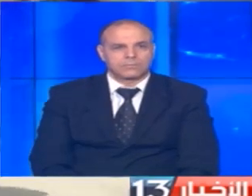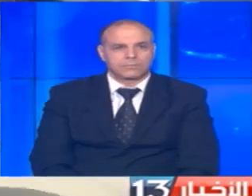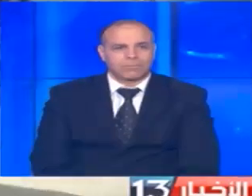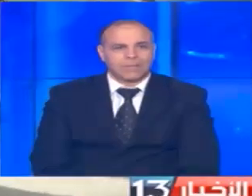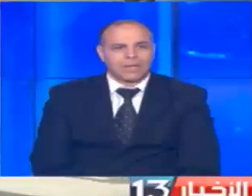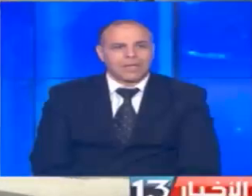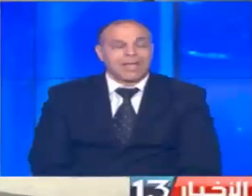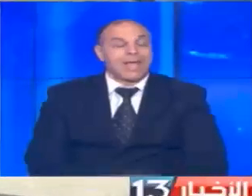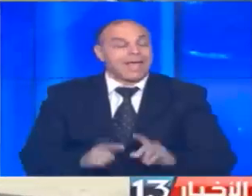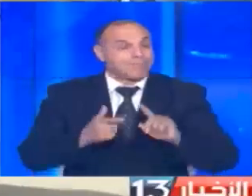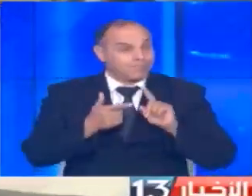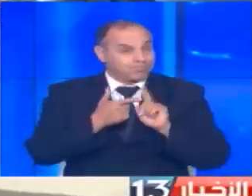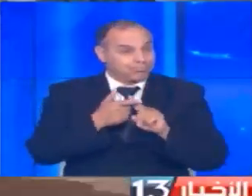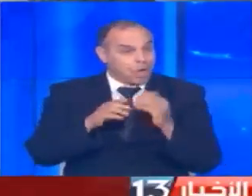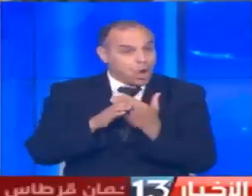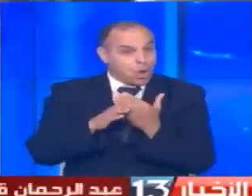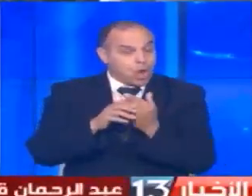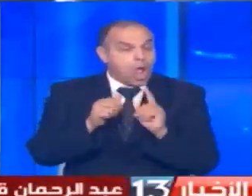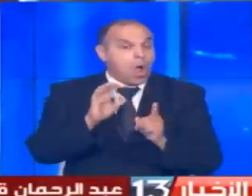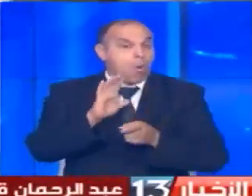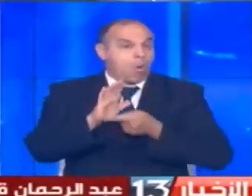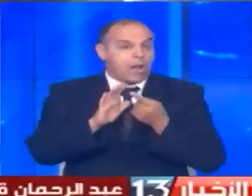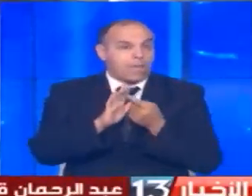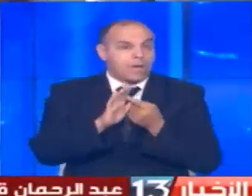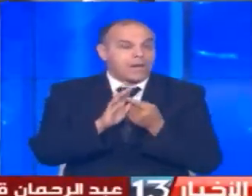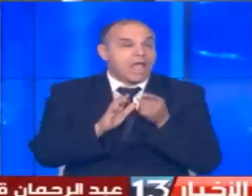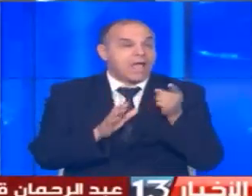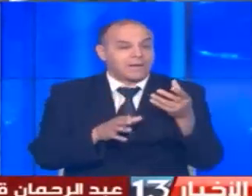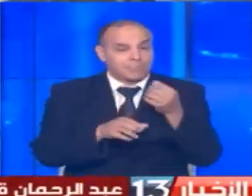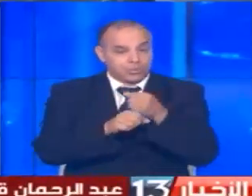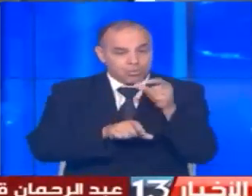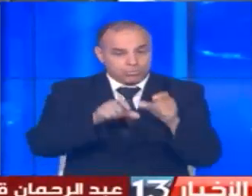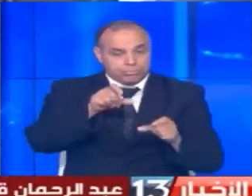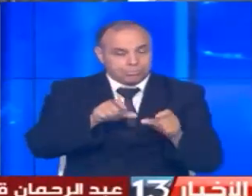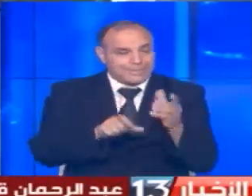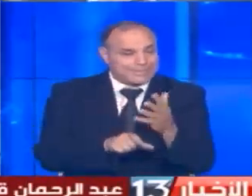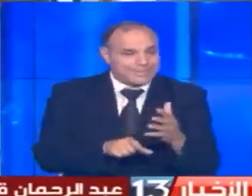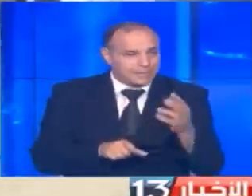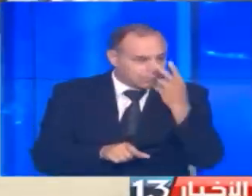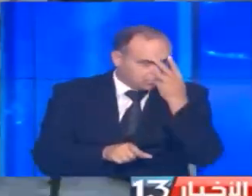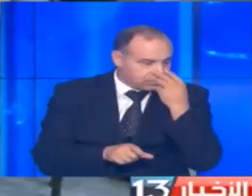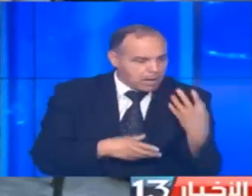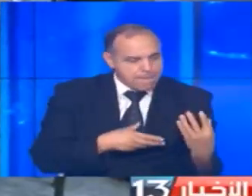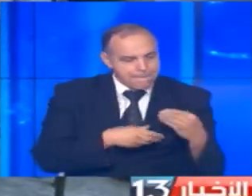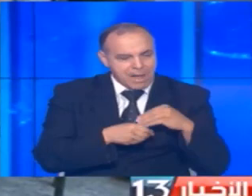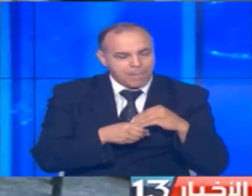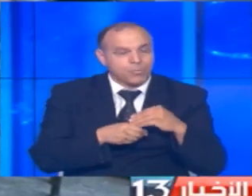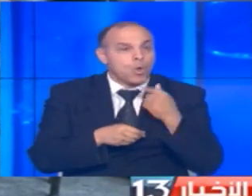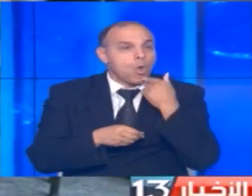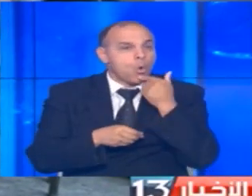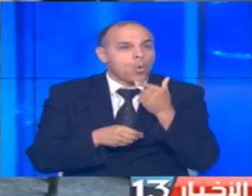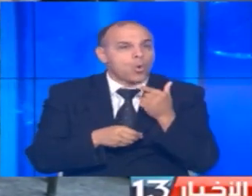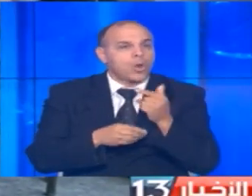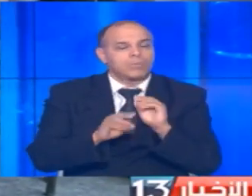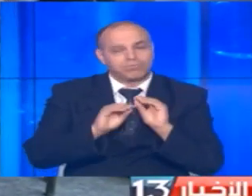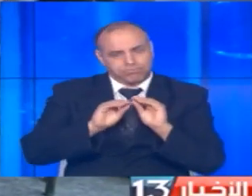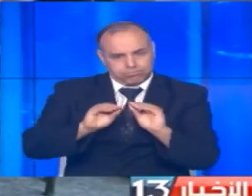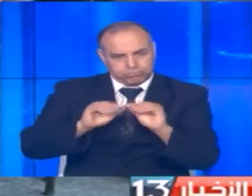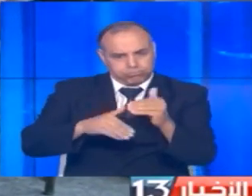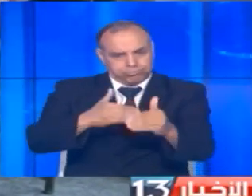معهد 9 أفريل بصفاقس ولأول مرة يحتضن مجموعة من التلاميذ المكفوفين الذين يصرون على مواصلة